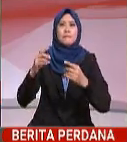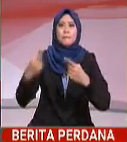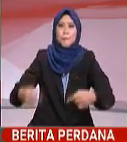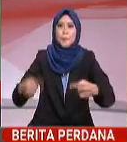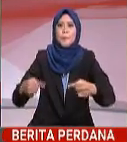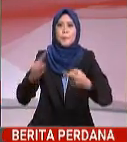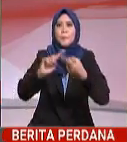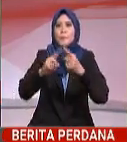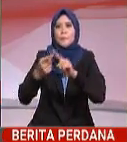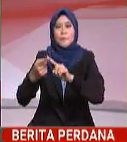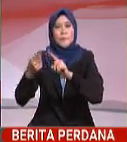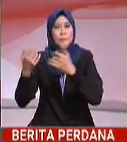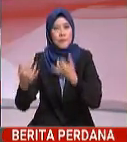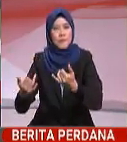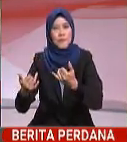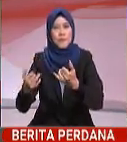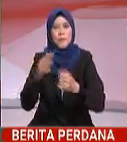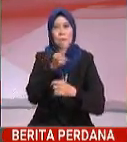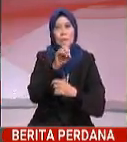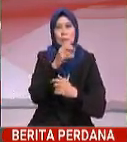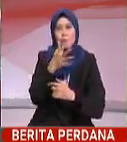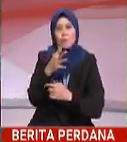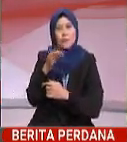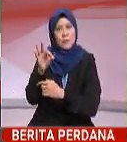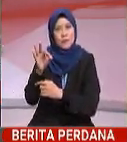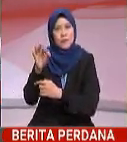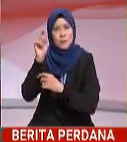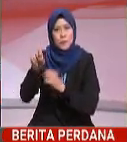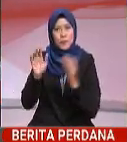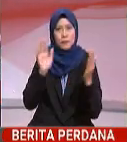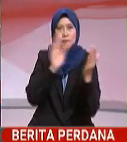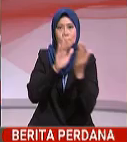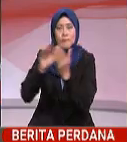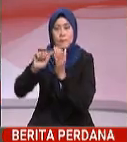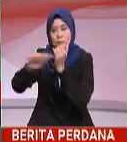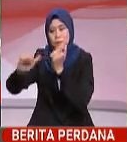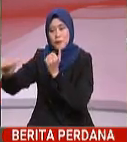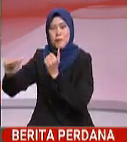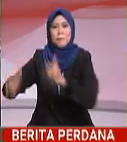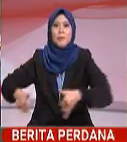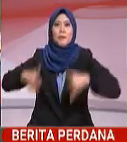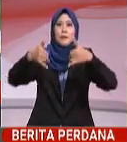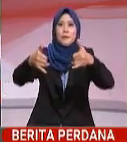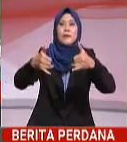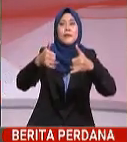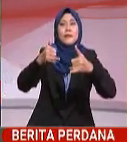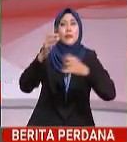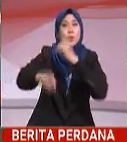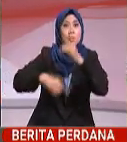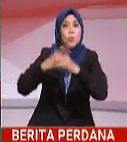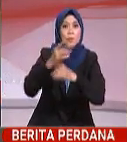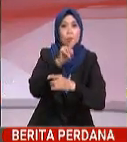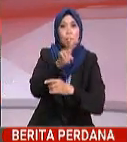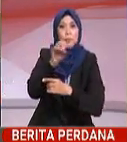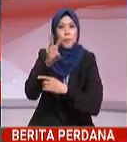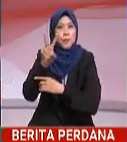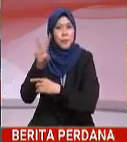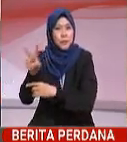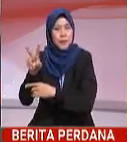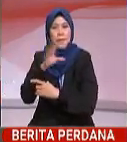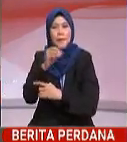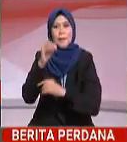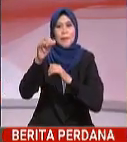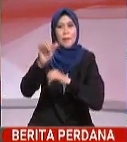bulan November 2019 dan mereka kini perlu mengharungi baki kempen kelayakan Piala Dunia 2022, Piala Asia